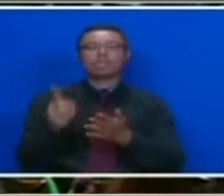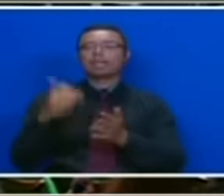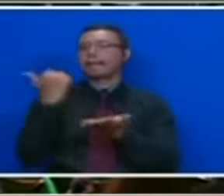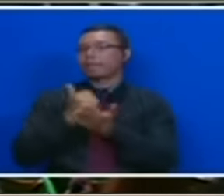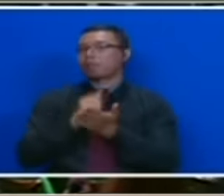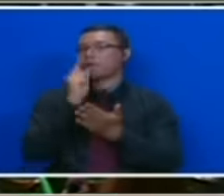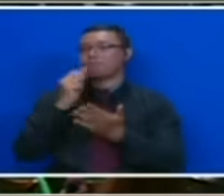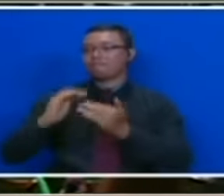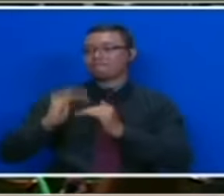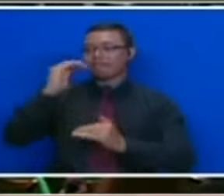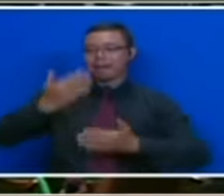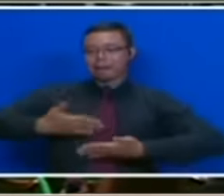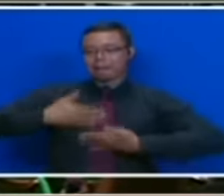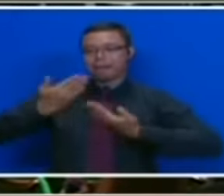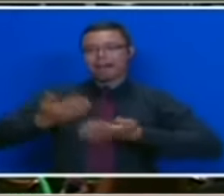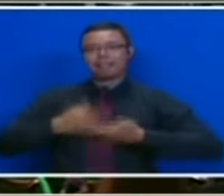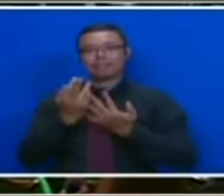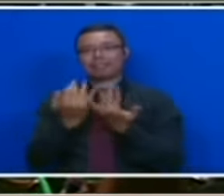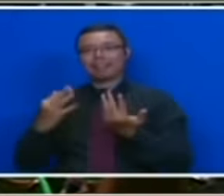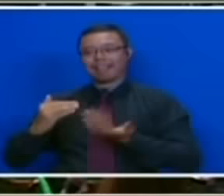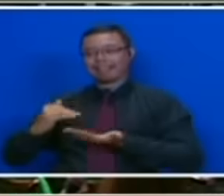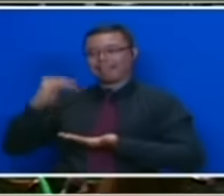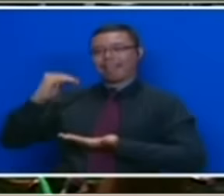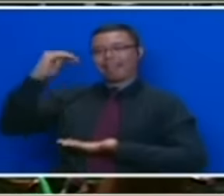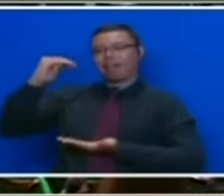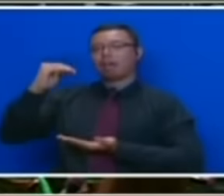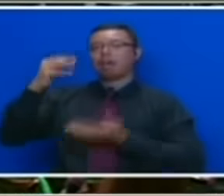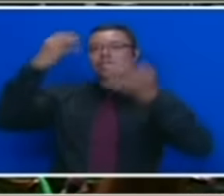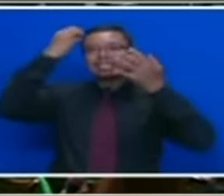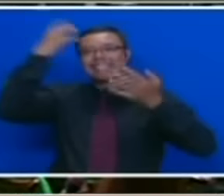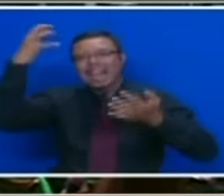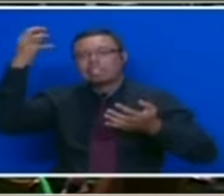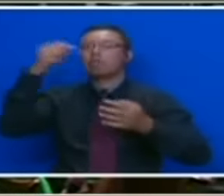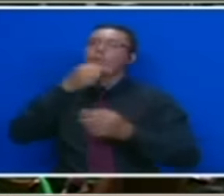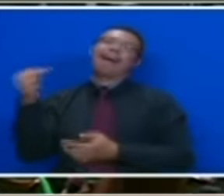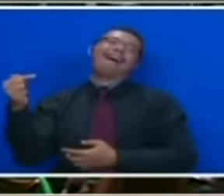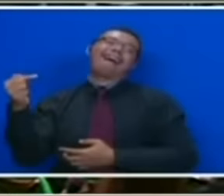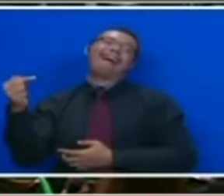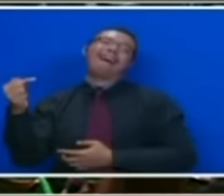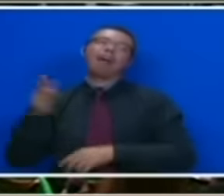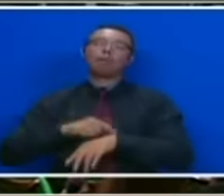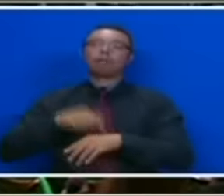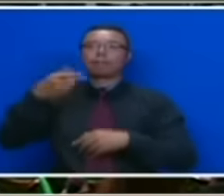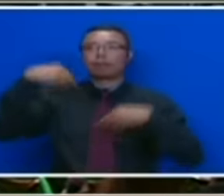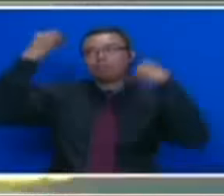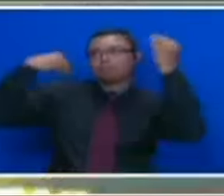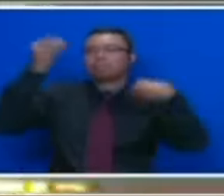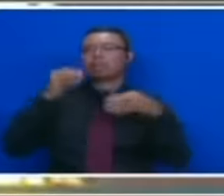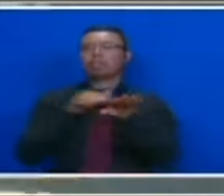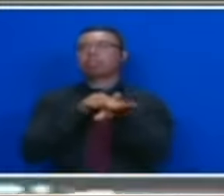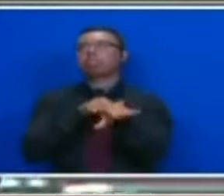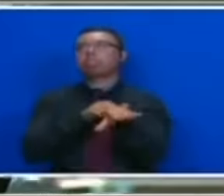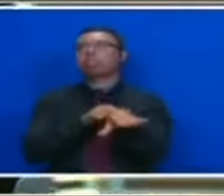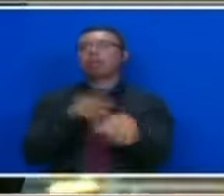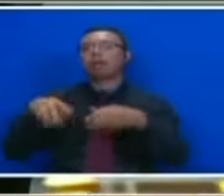rasa bahagia, rasa gembira mereka sehari-hari, mengurangi level stres ketika mereka sudah hektik di perjalanan,